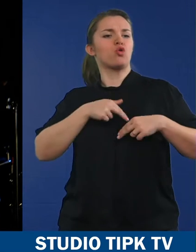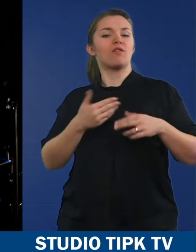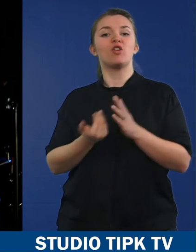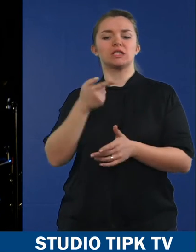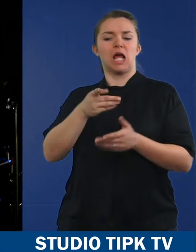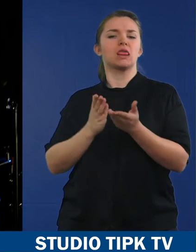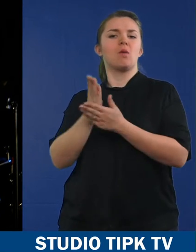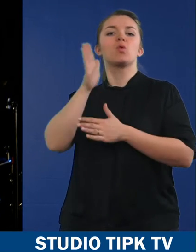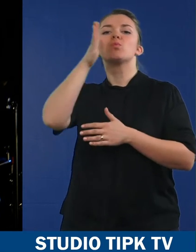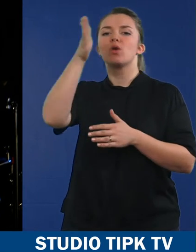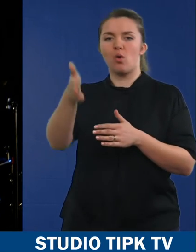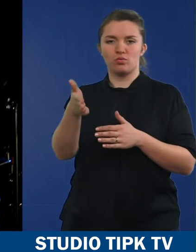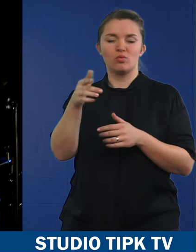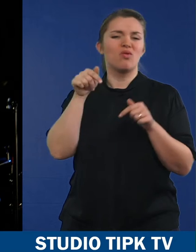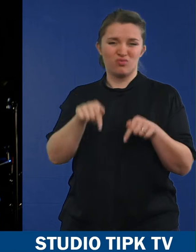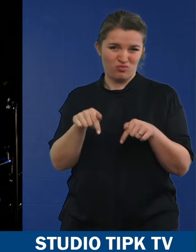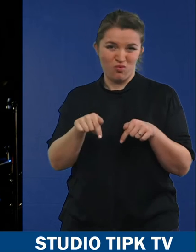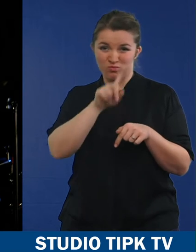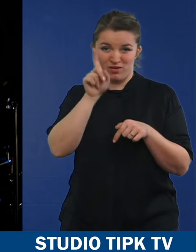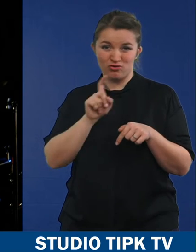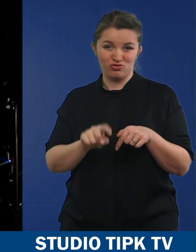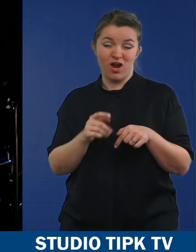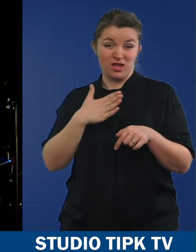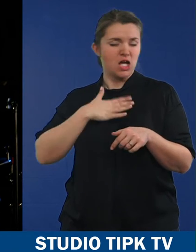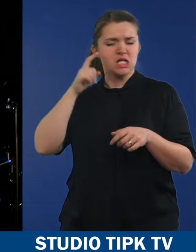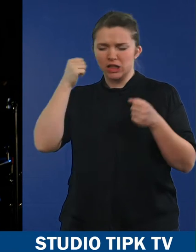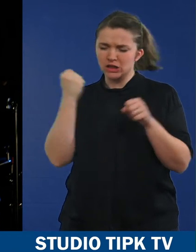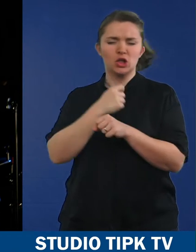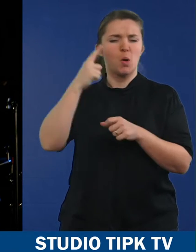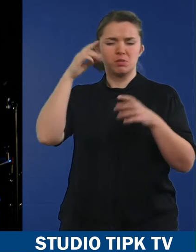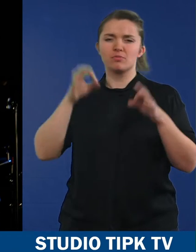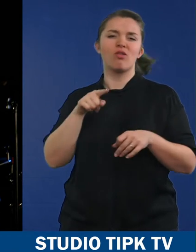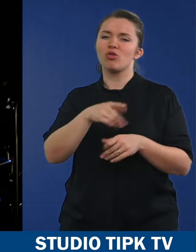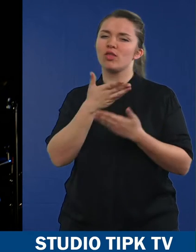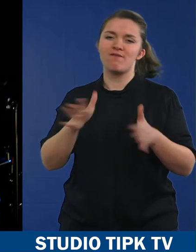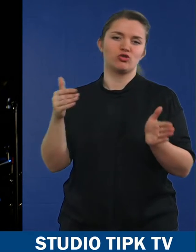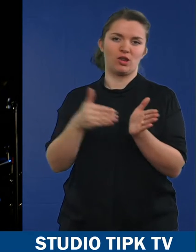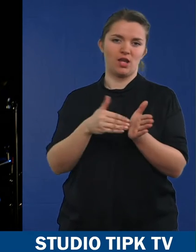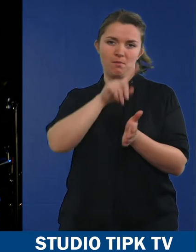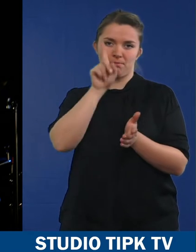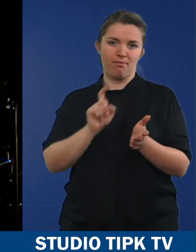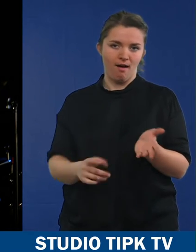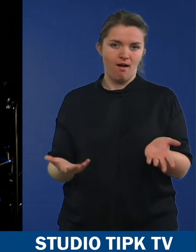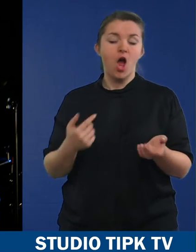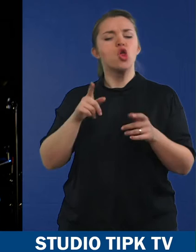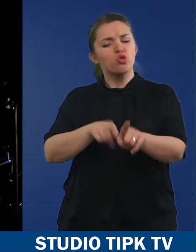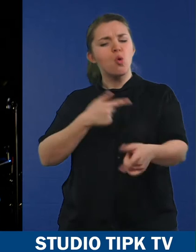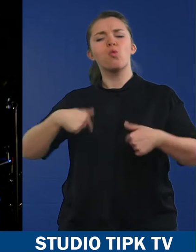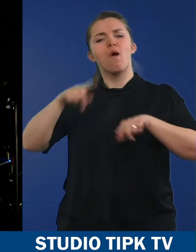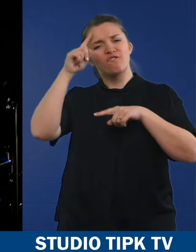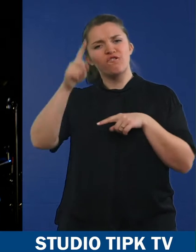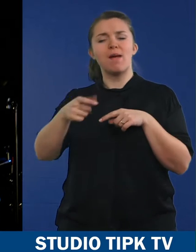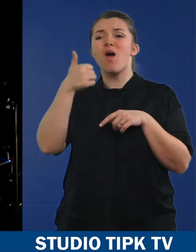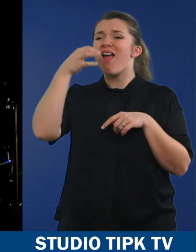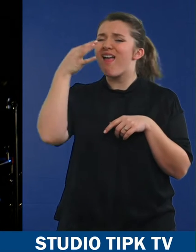njen napredek v prihodnje, po mojem trdnem prepričanju ni več potrebno. Že dolgo vemo, da